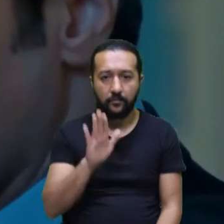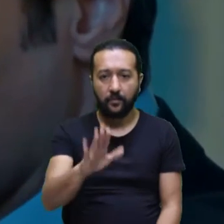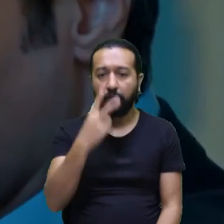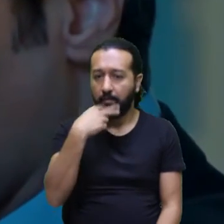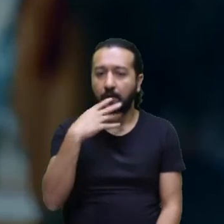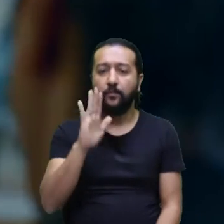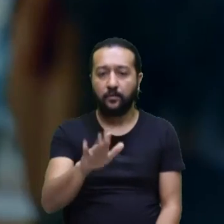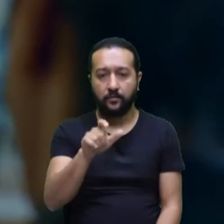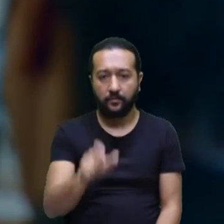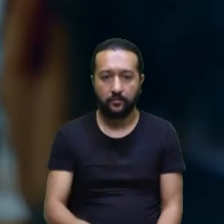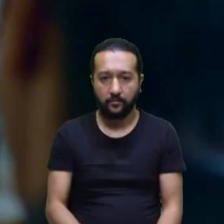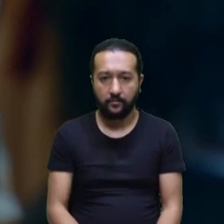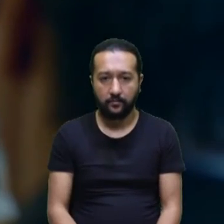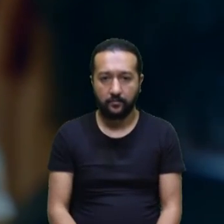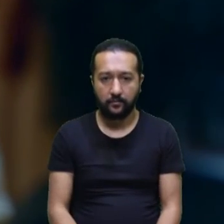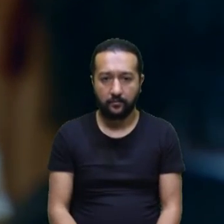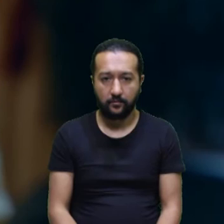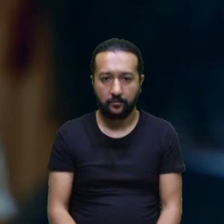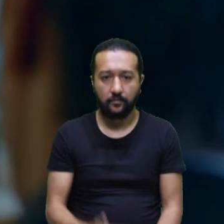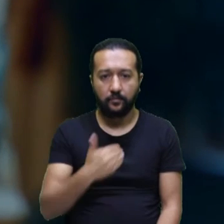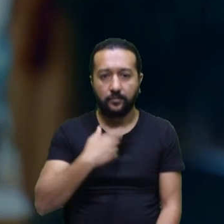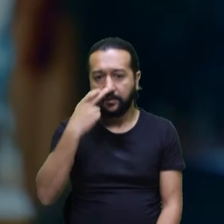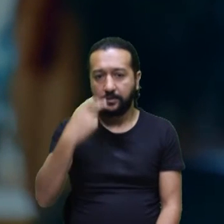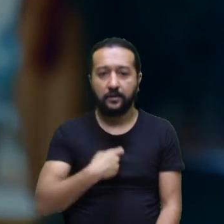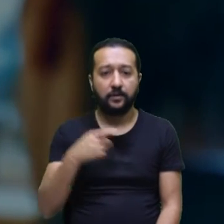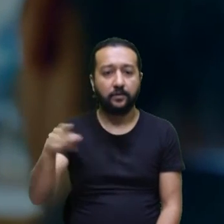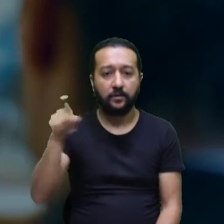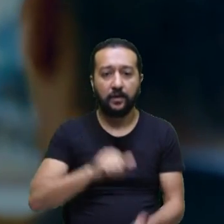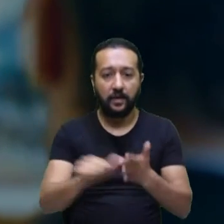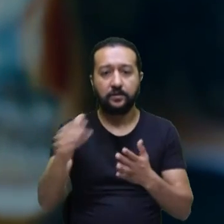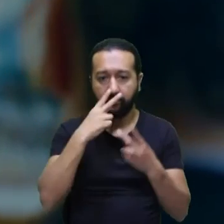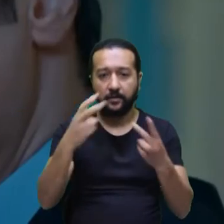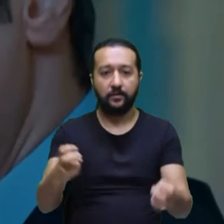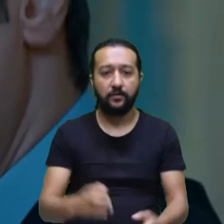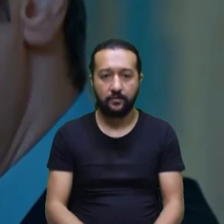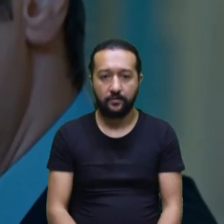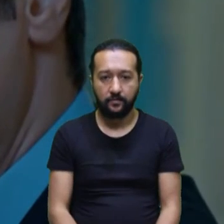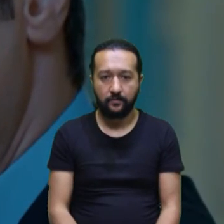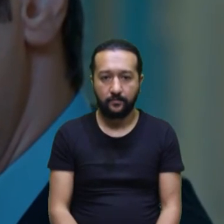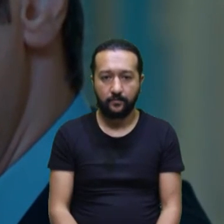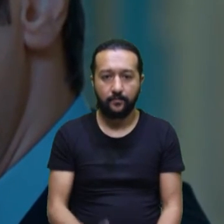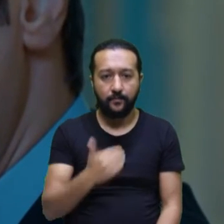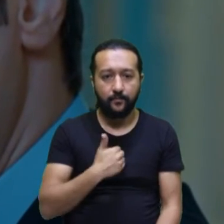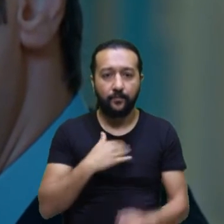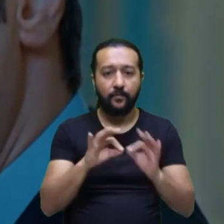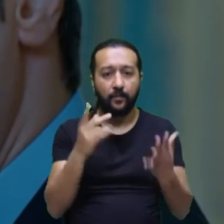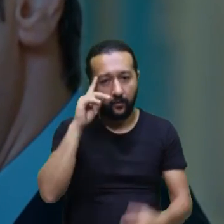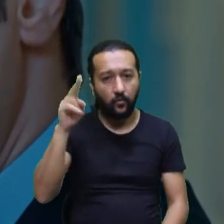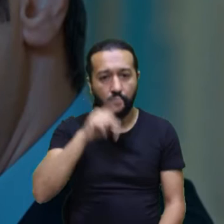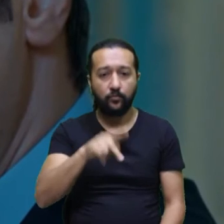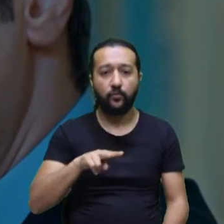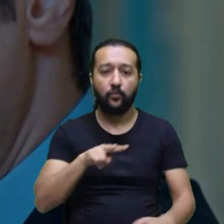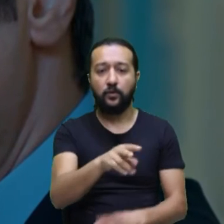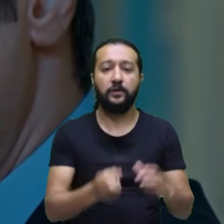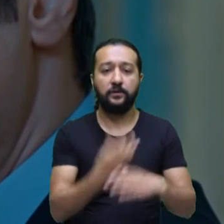Ağlama. Elini omzuna koydu. Bizi kandırdılar. Her şeyimizi aldılar. Ben ne umutlarla çıkmıştım bu